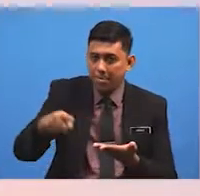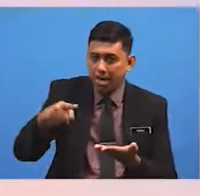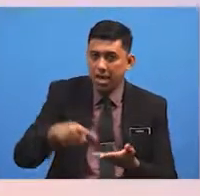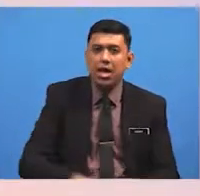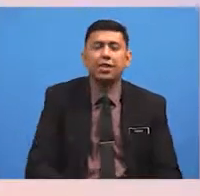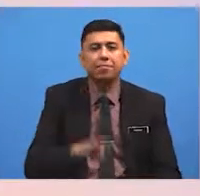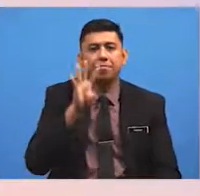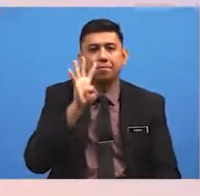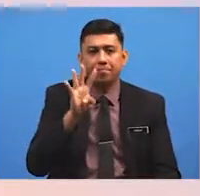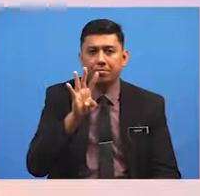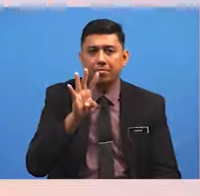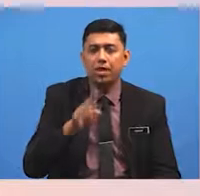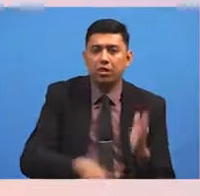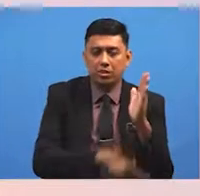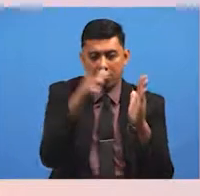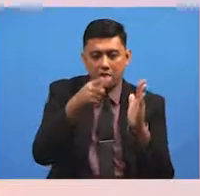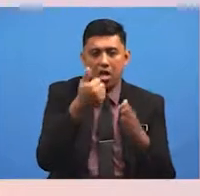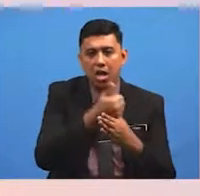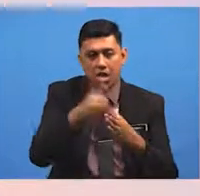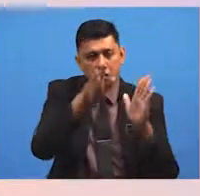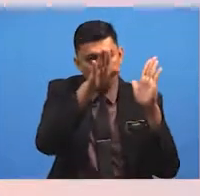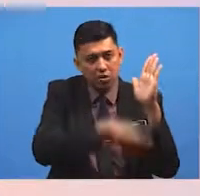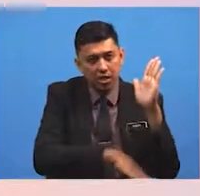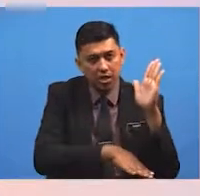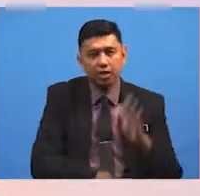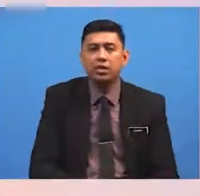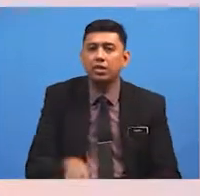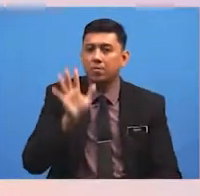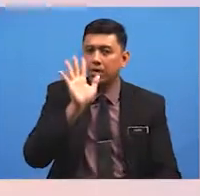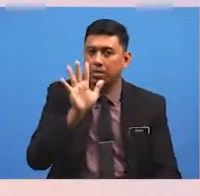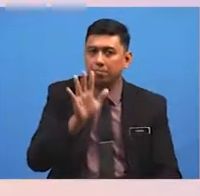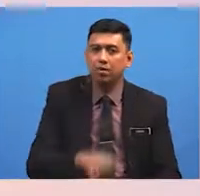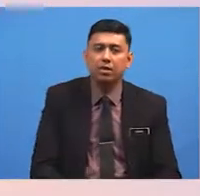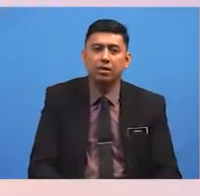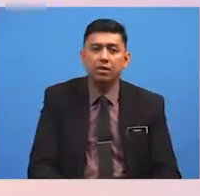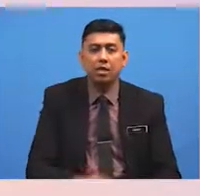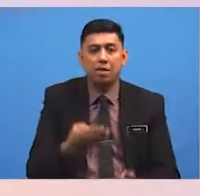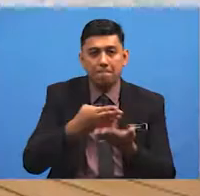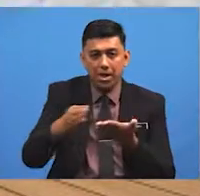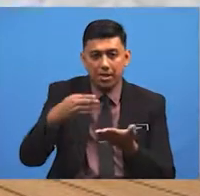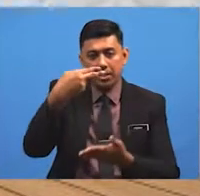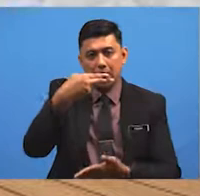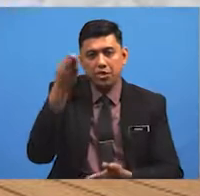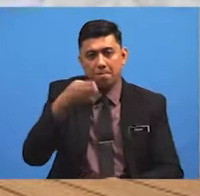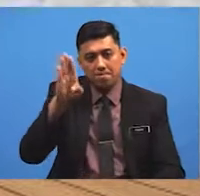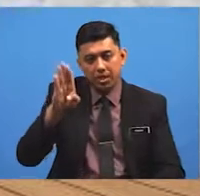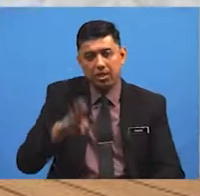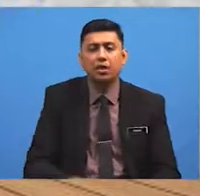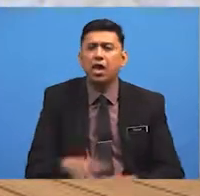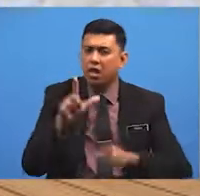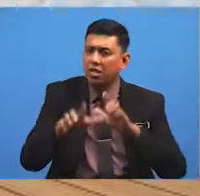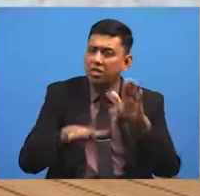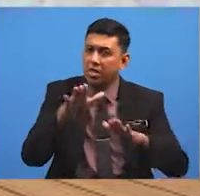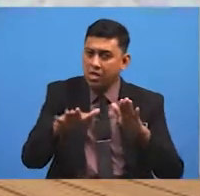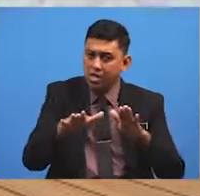keempat lebihan atau pulangan dan yang kelima bagi sub langkah-langkah